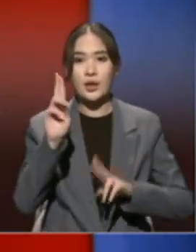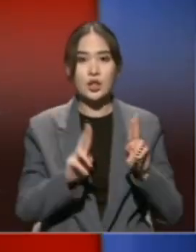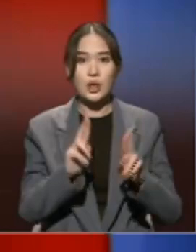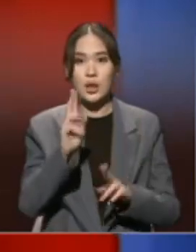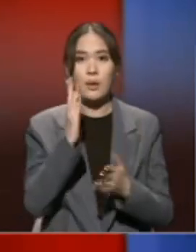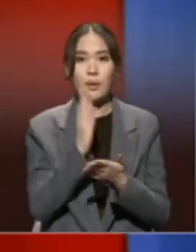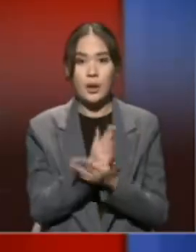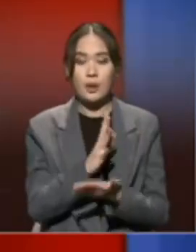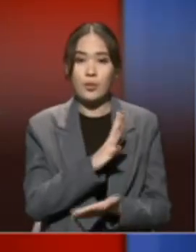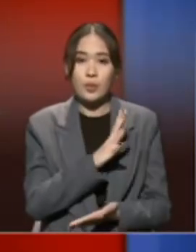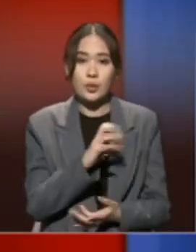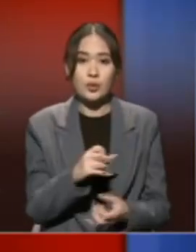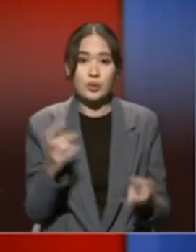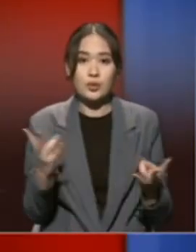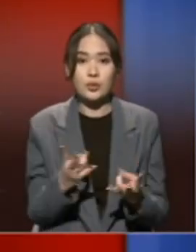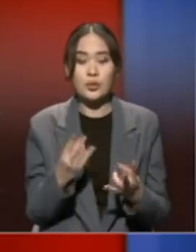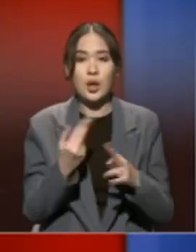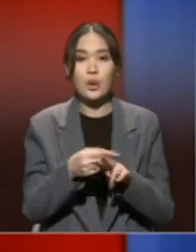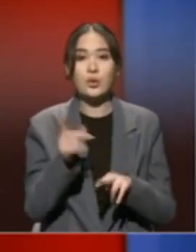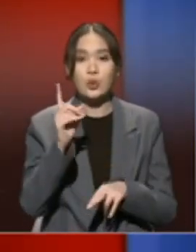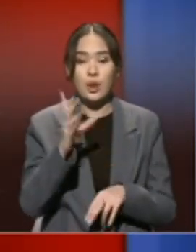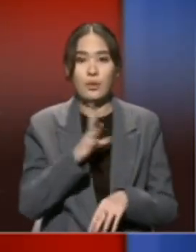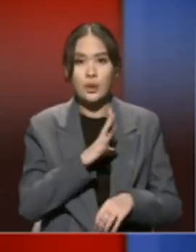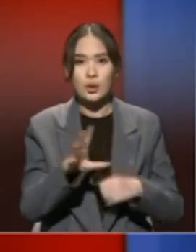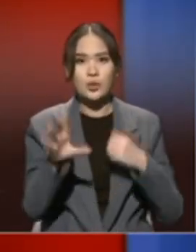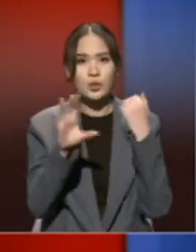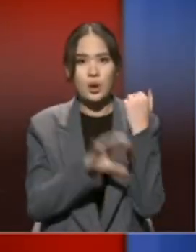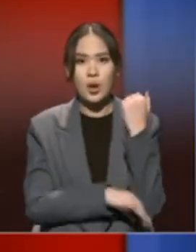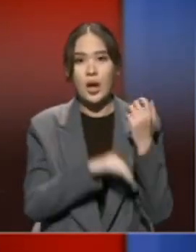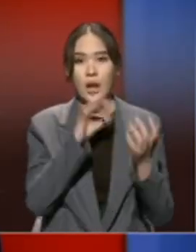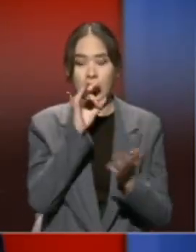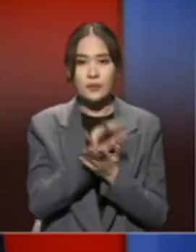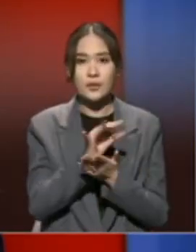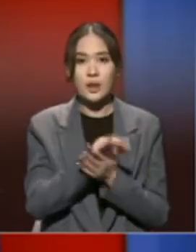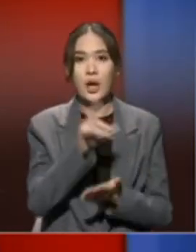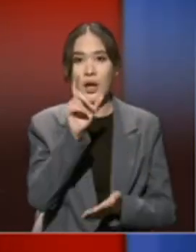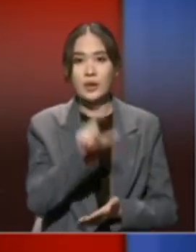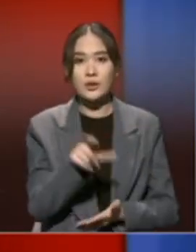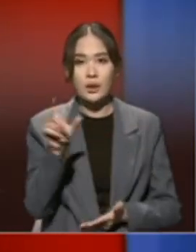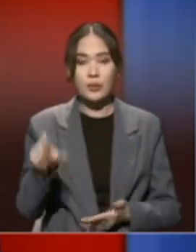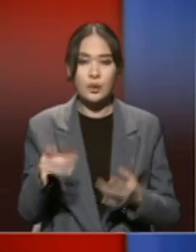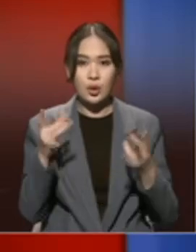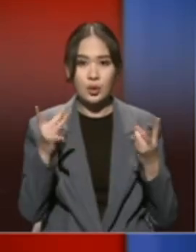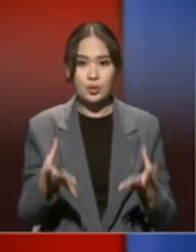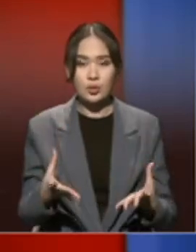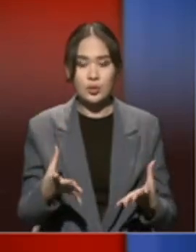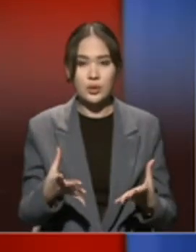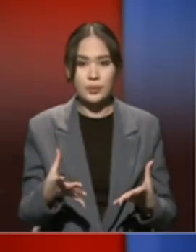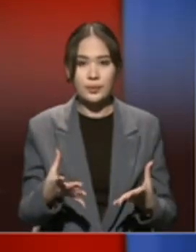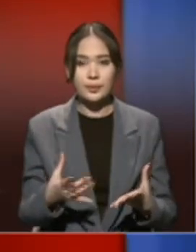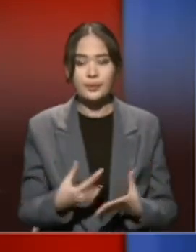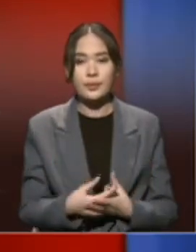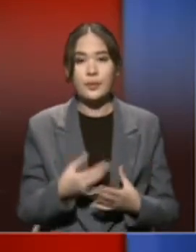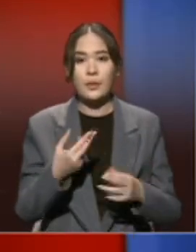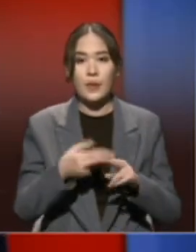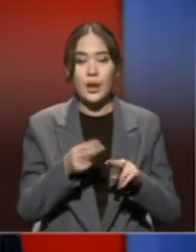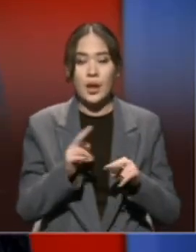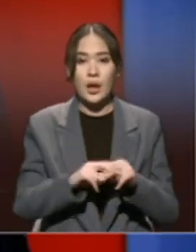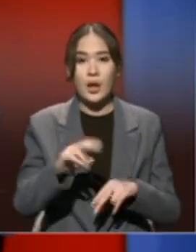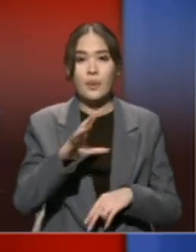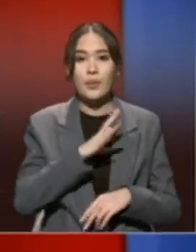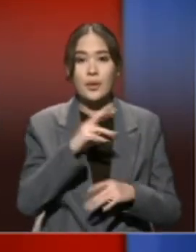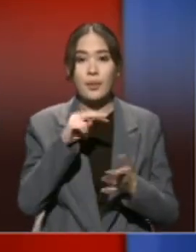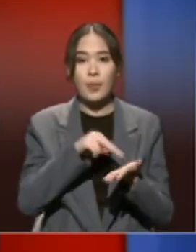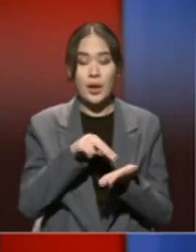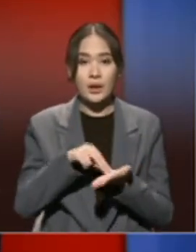сияқты, деді мырза. Негізінен, өйткені ең соңғы жапа шегетін қарапайым халық. Ал енді біз тұрғын. Енді мысалға жаңа айтып отырмыз, мына үйдің бағасы